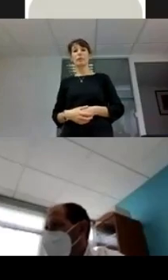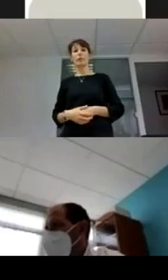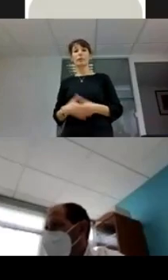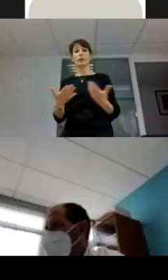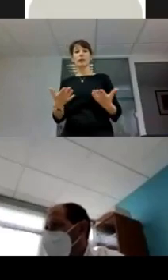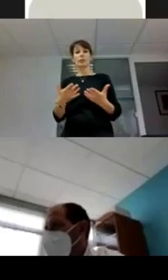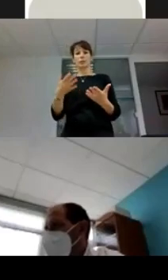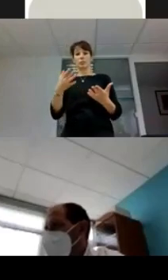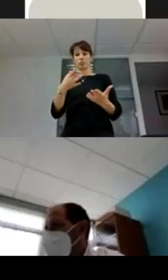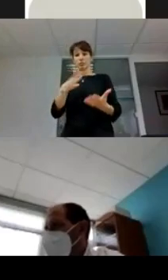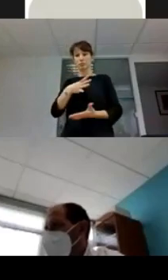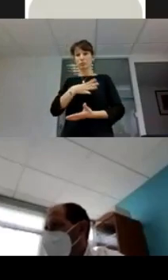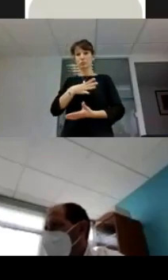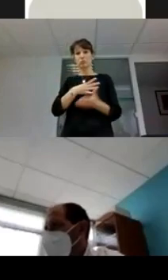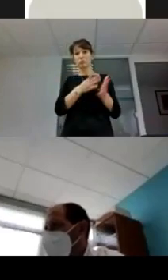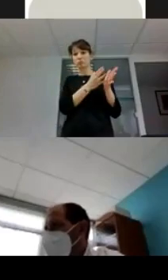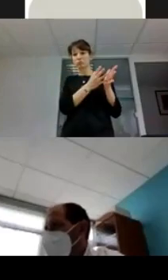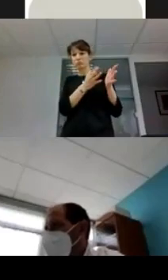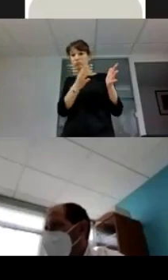polype adénomateux.